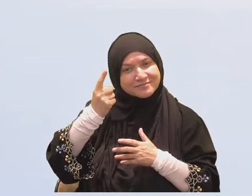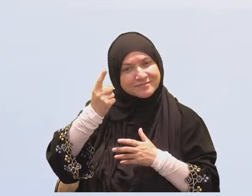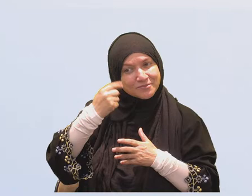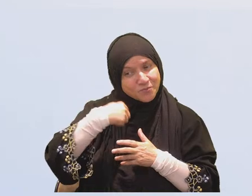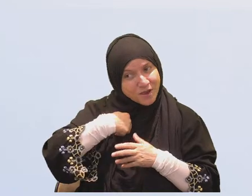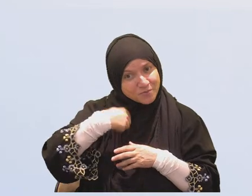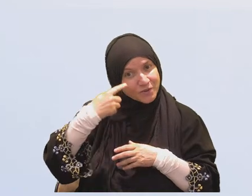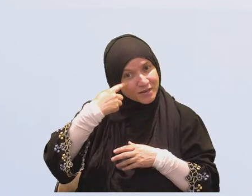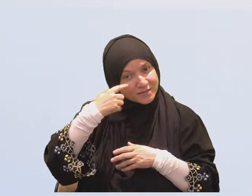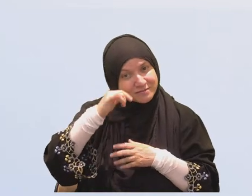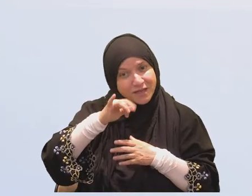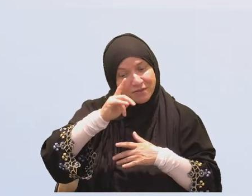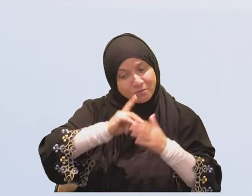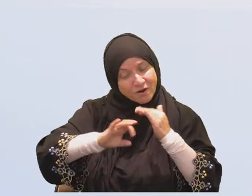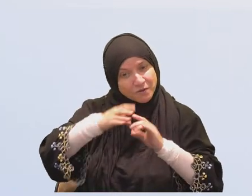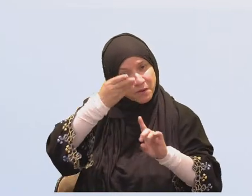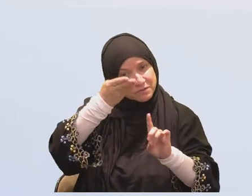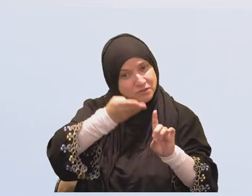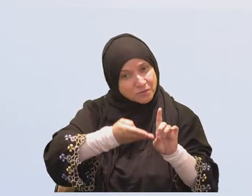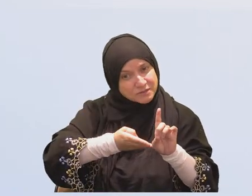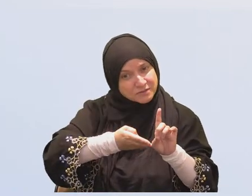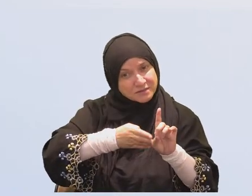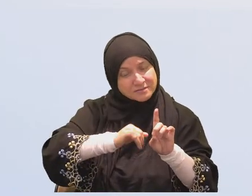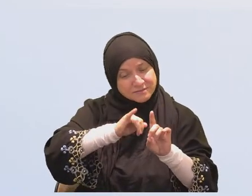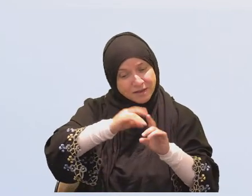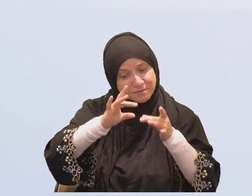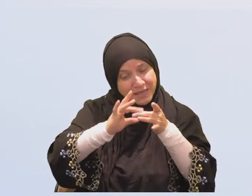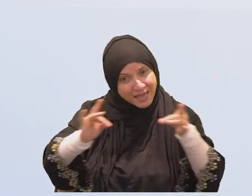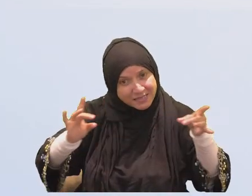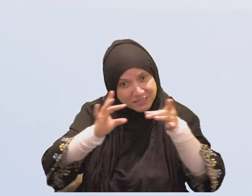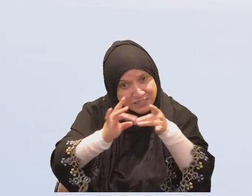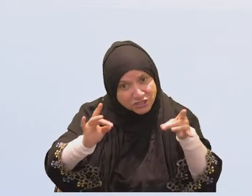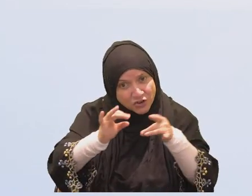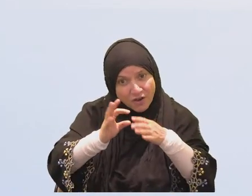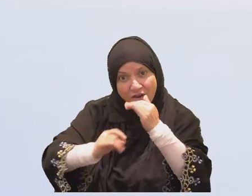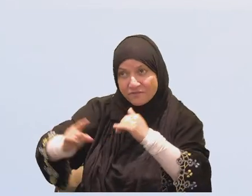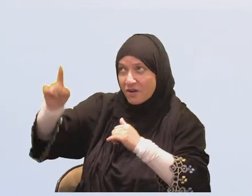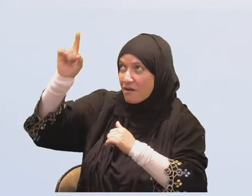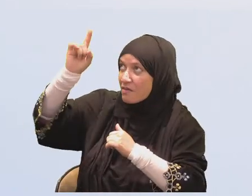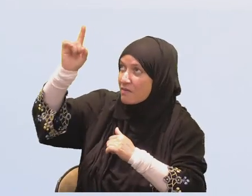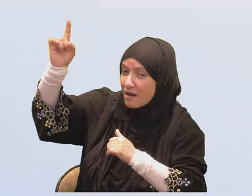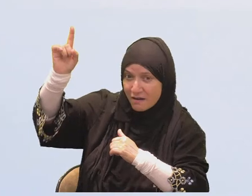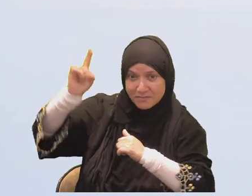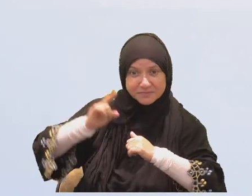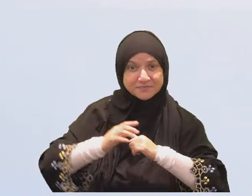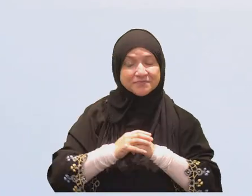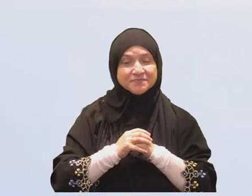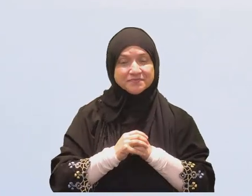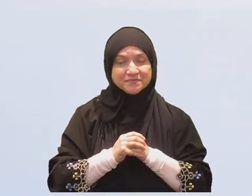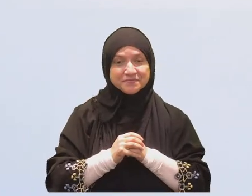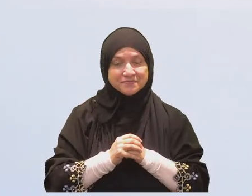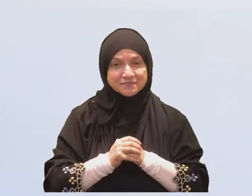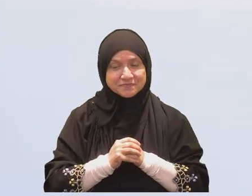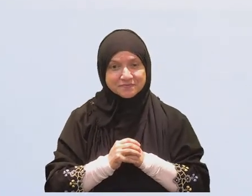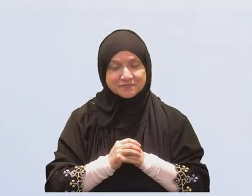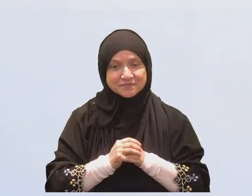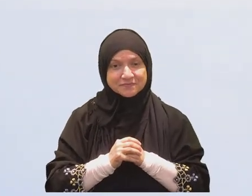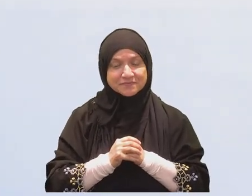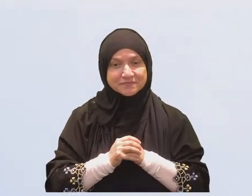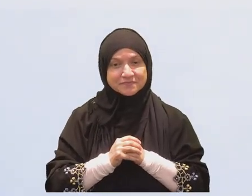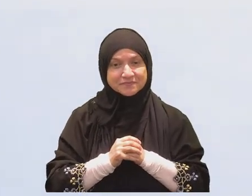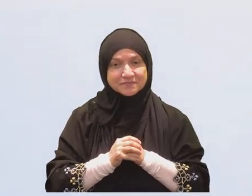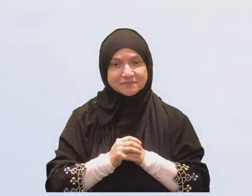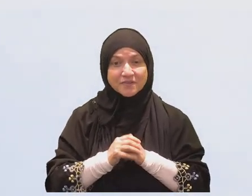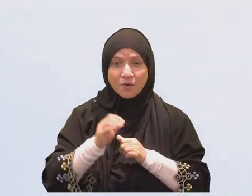وبث منهما رجالا كثيرا ونساء واتقوا الله الذي